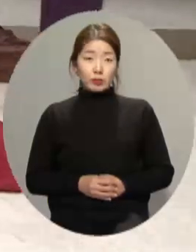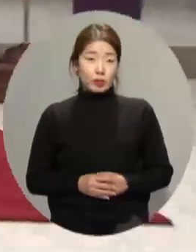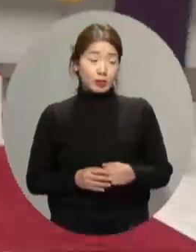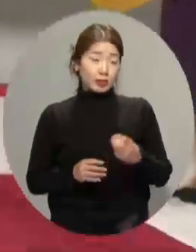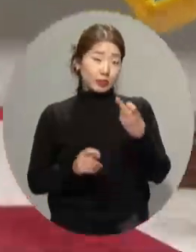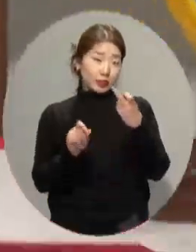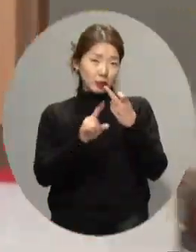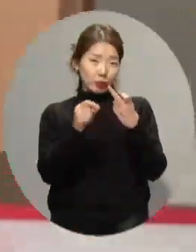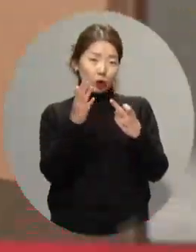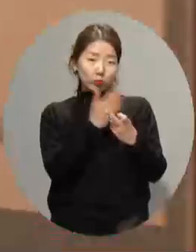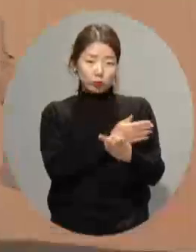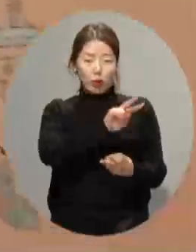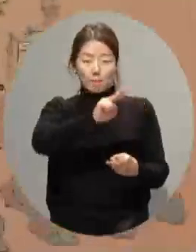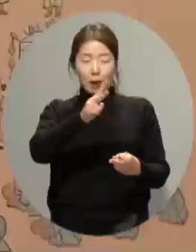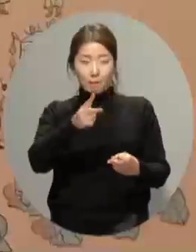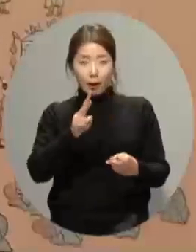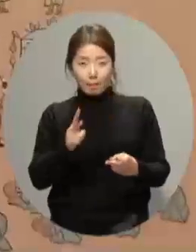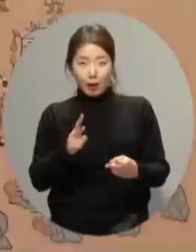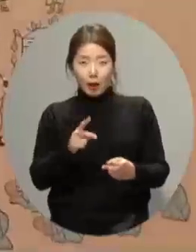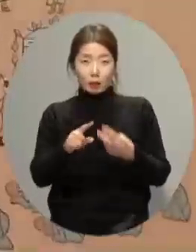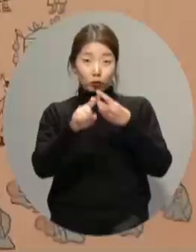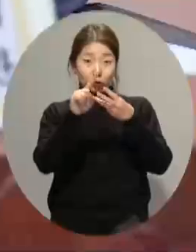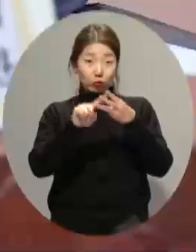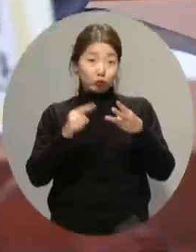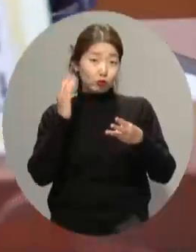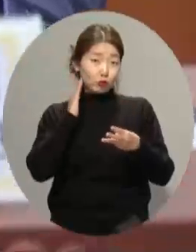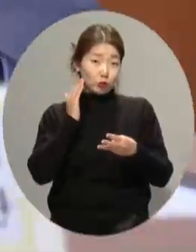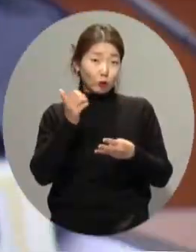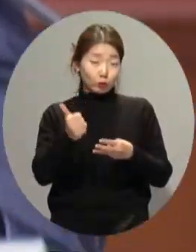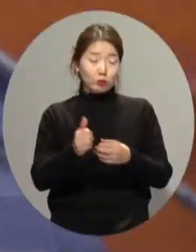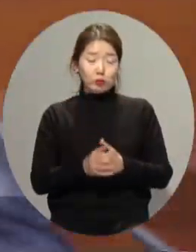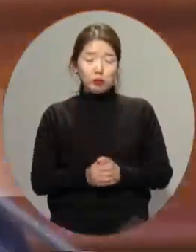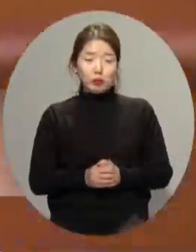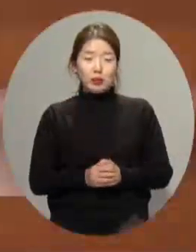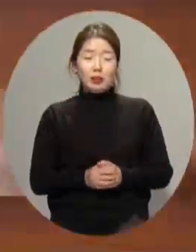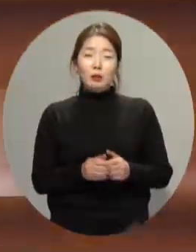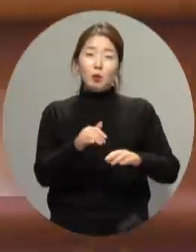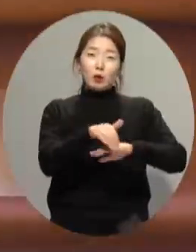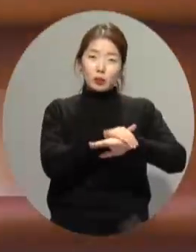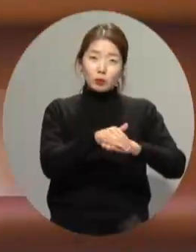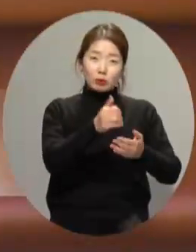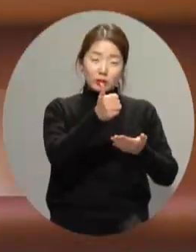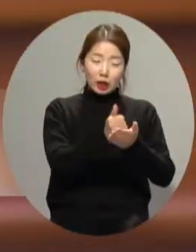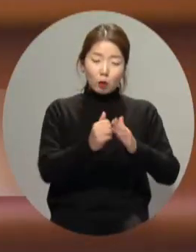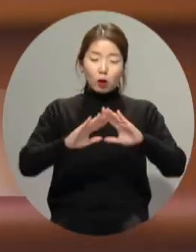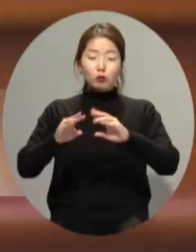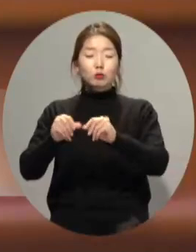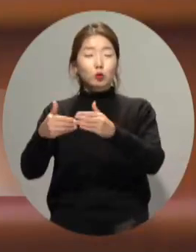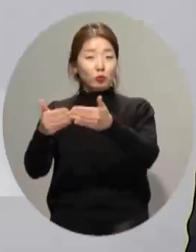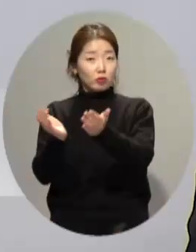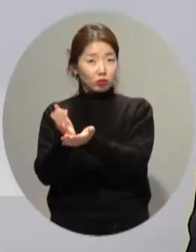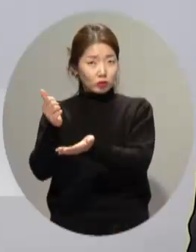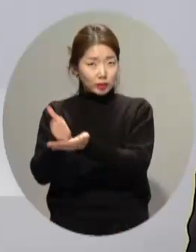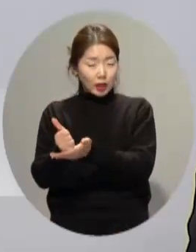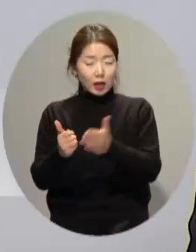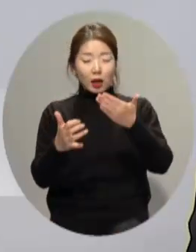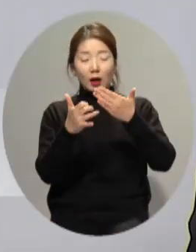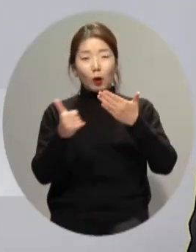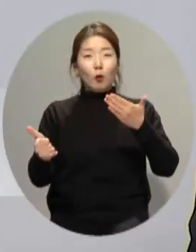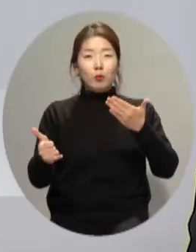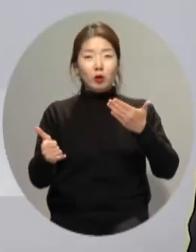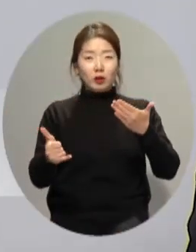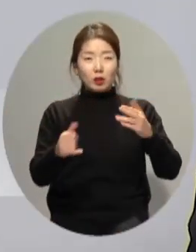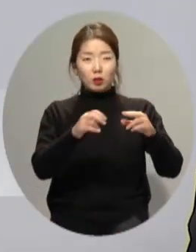지난달부터 개각에 속도를 내고 있는 윤석열 정부. 추경호 기재부 장관과 원희룡 국토부 장관 등 9명의